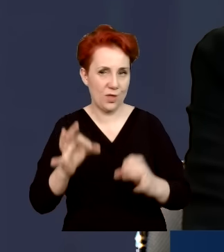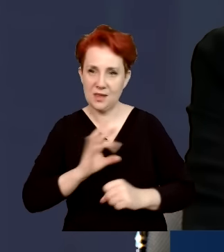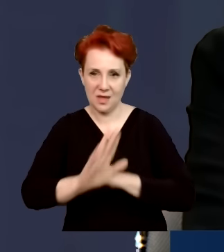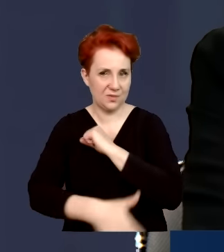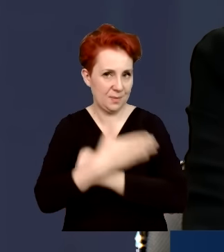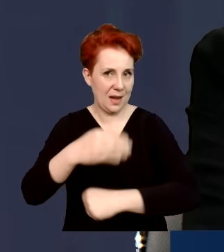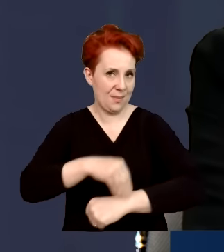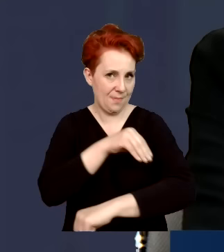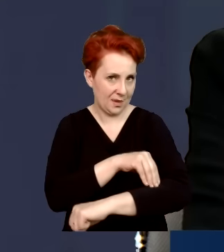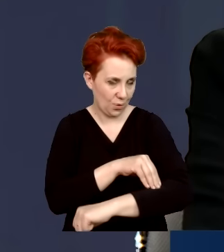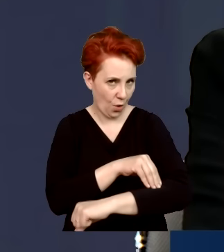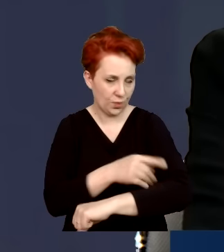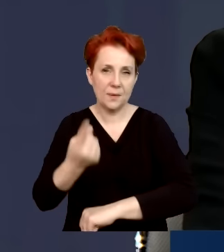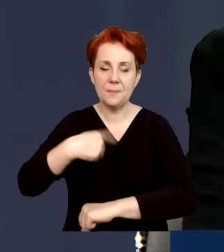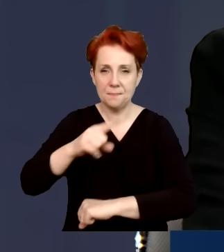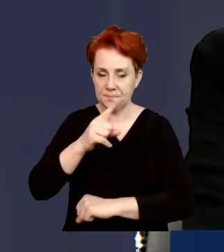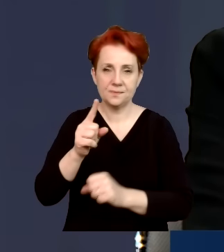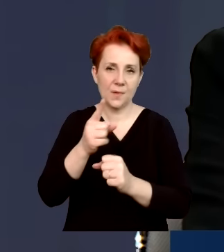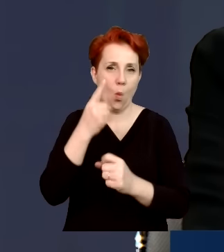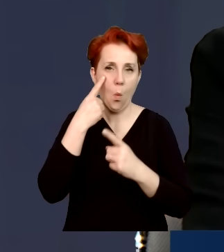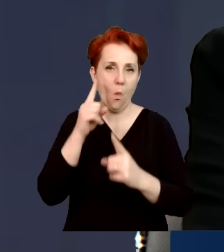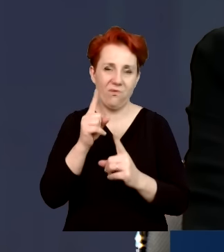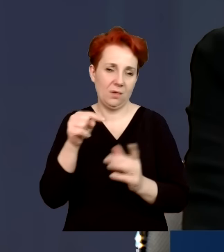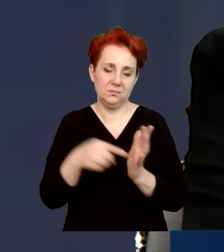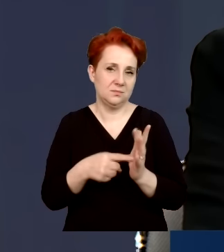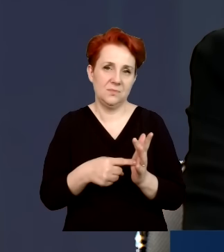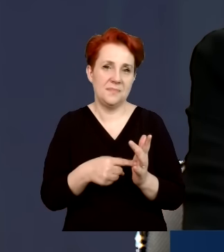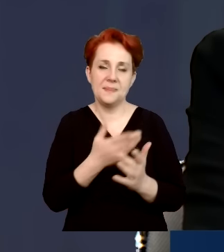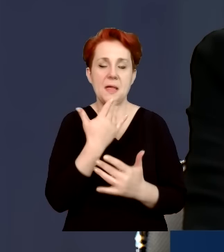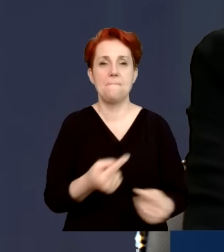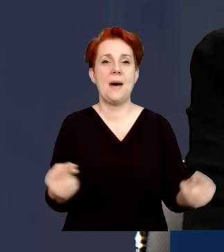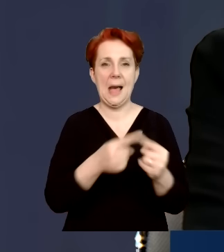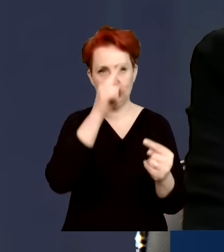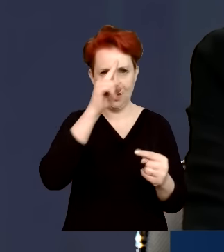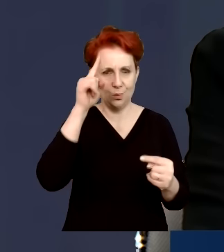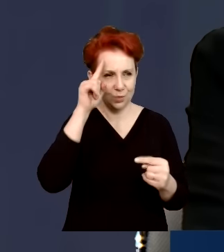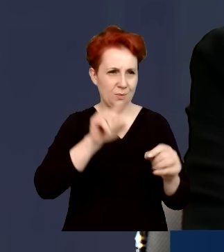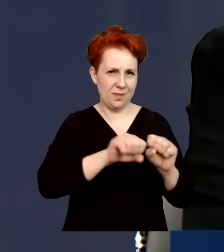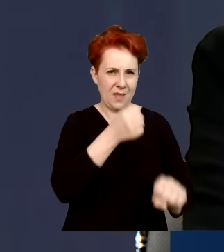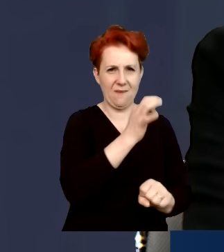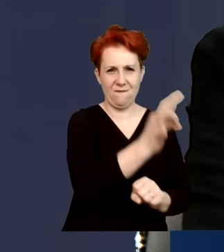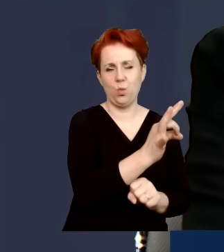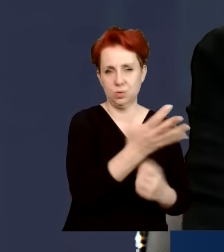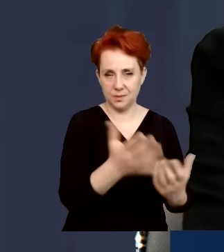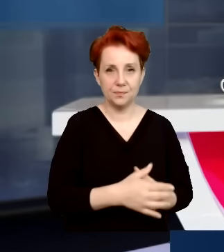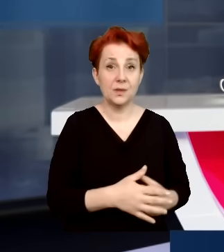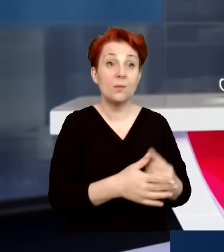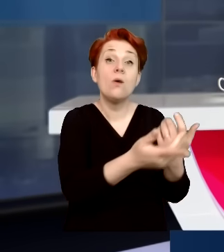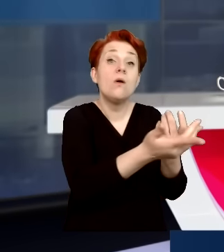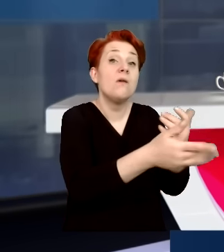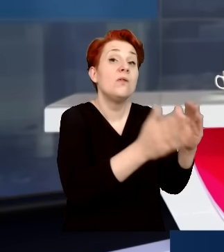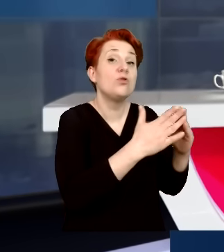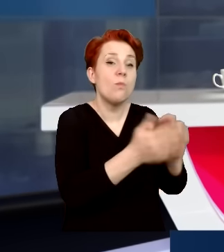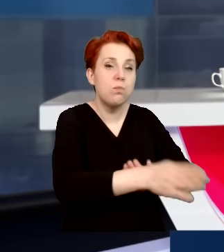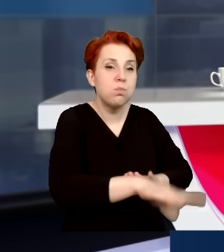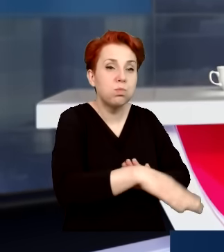że to nie jest cywilizowane rzeczywiście, żeby no, naruszać. Nadużywać nikogo tej nie władzy. Było w domu, w to jest zakresie, niezgodne z prawem,